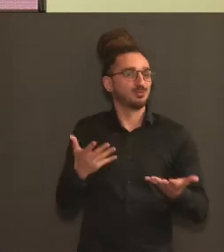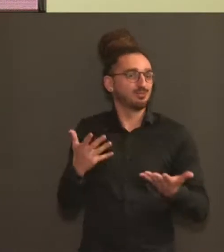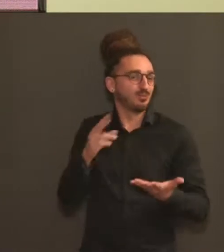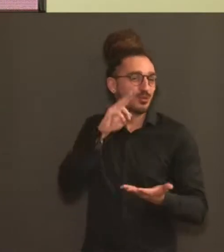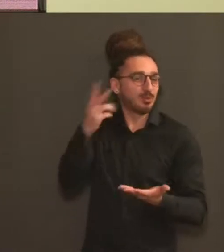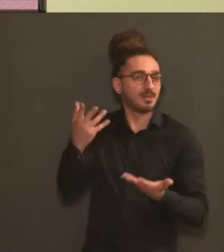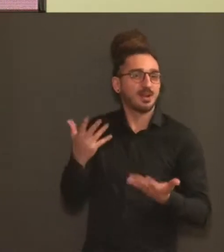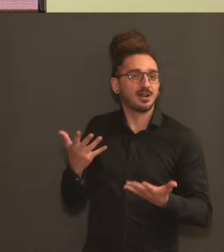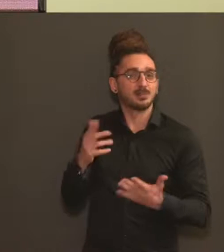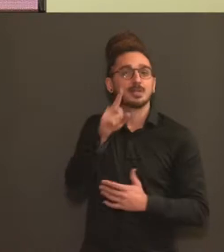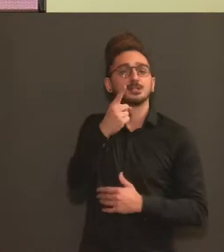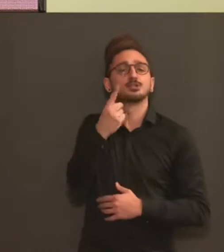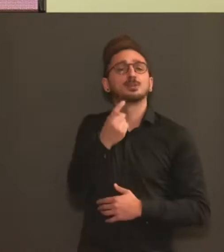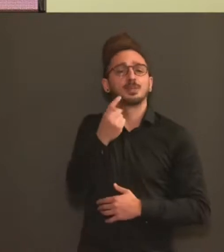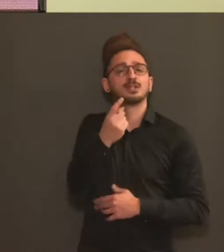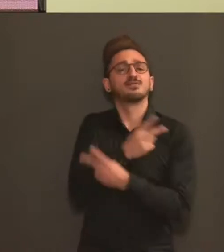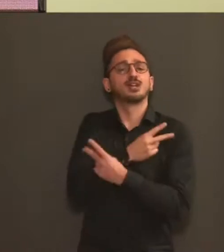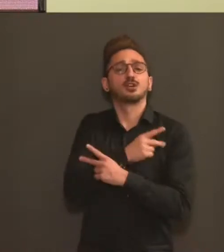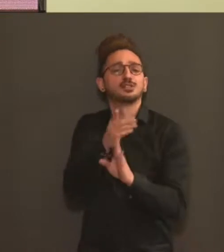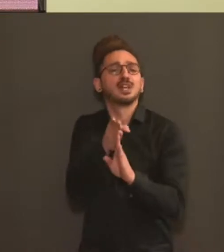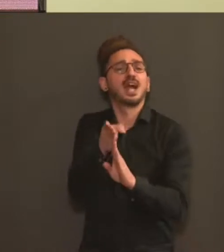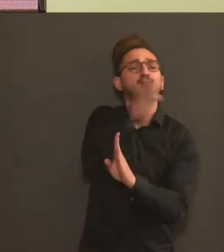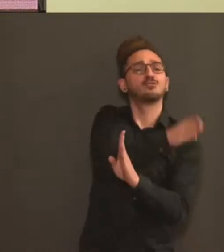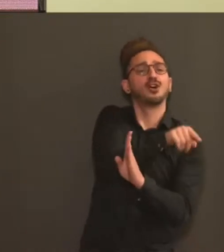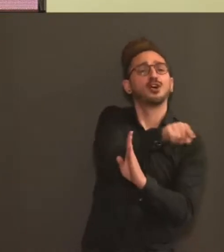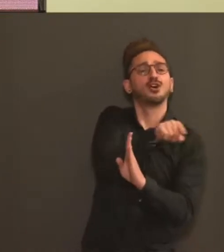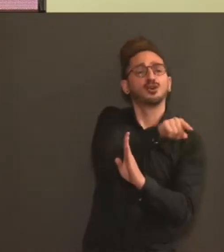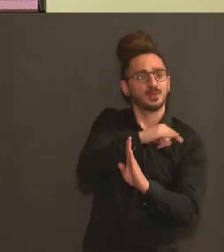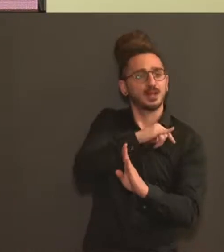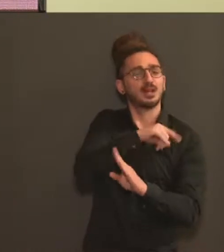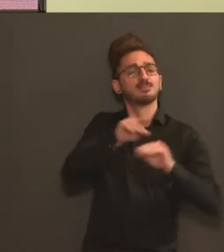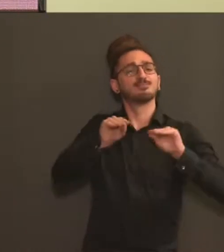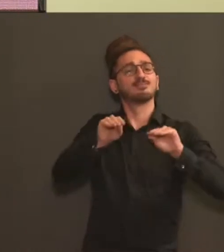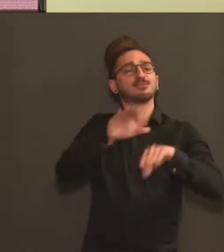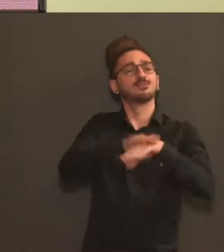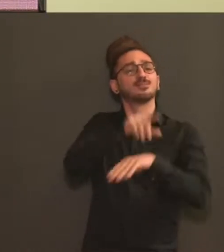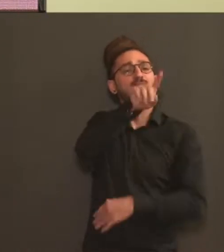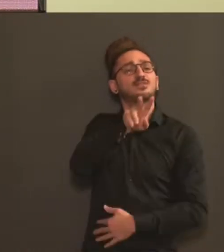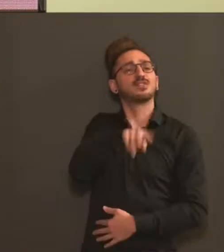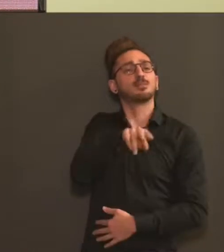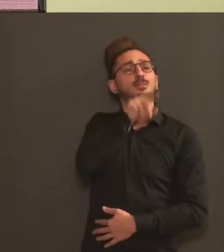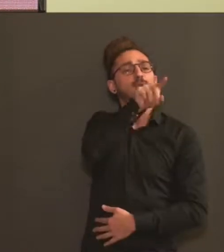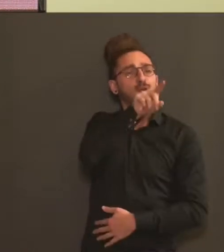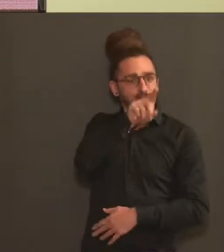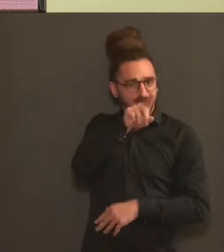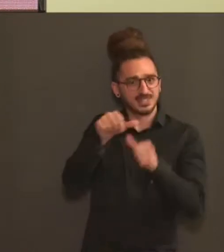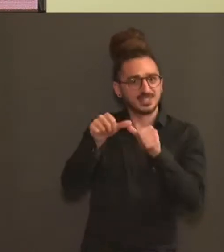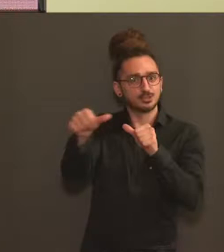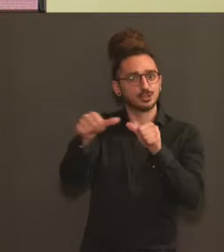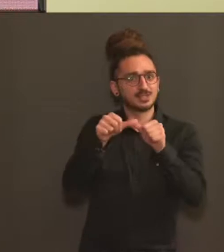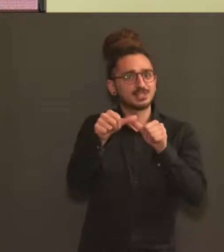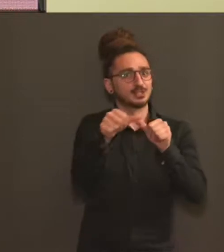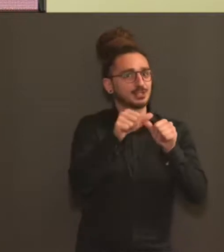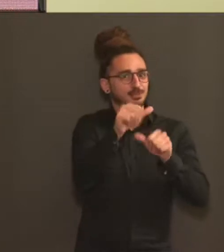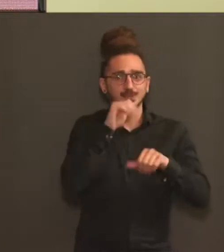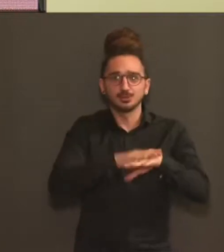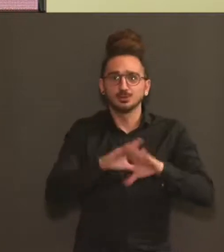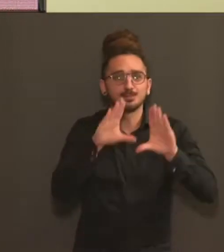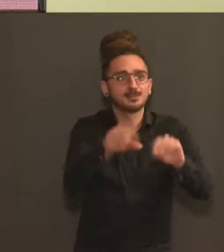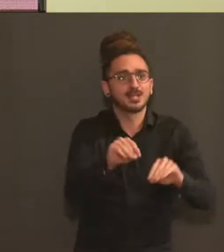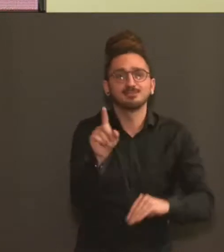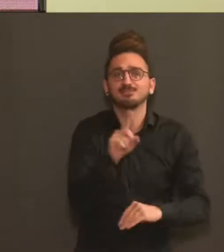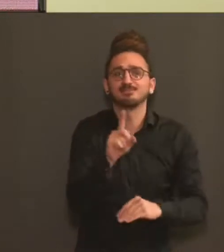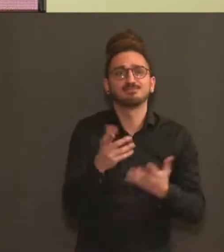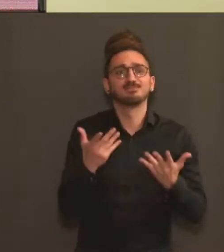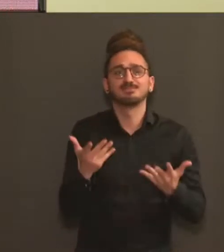néerlandophone, a été marquée par le fait que les cours se donnaient à distance. Dans ce contexte, les chiffres que nous avons encore actuellement sont des chiffres